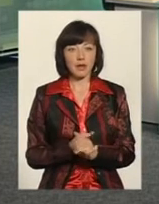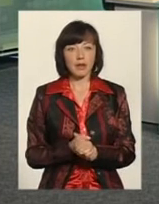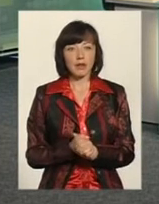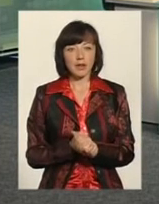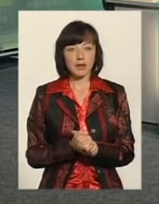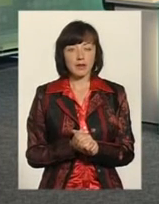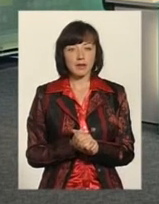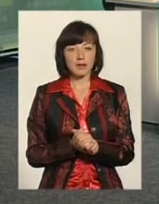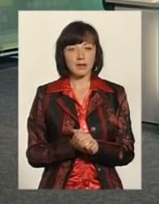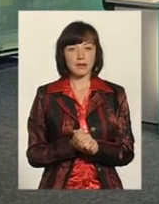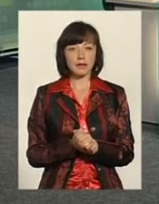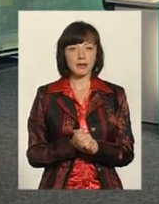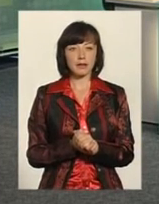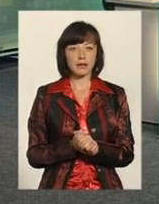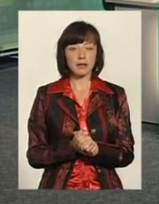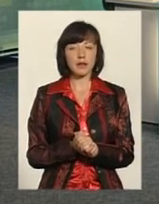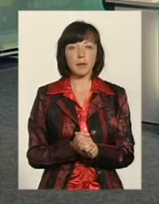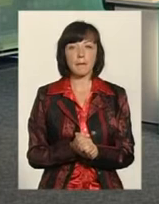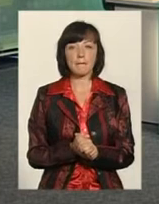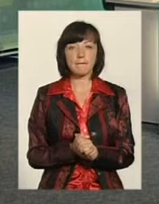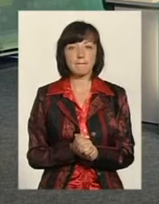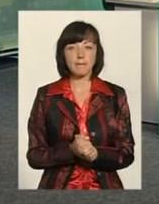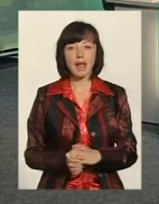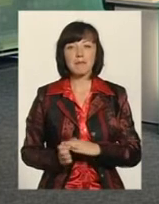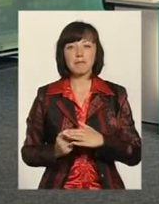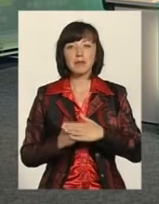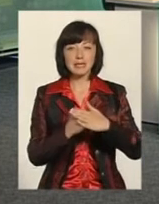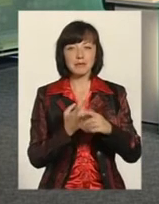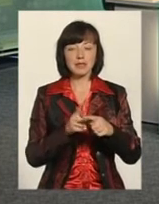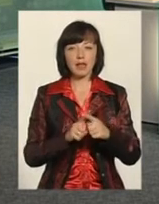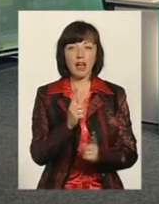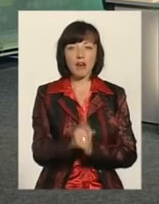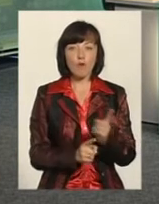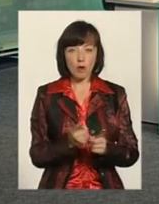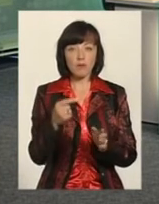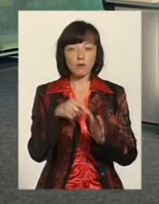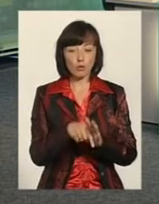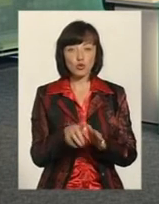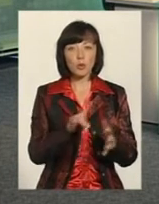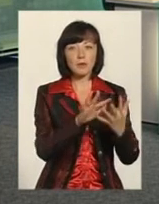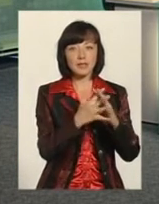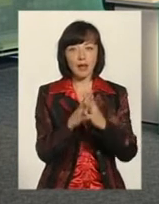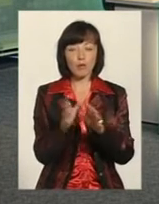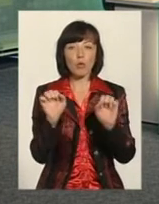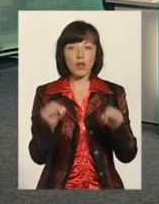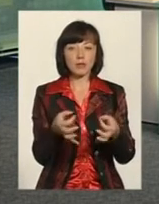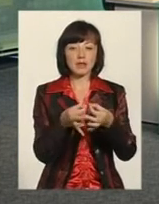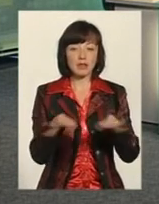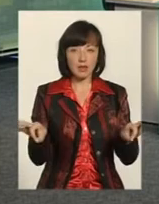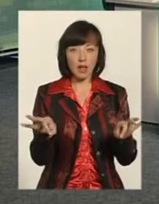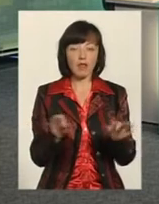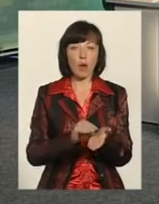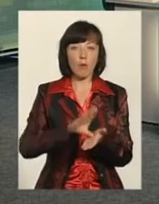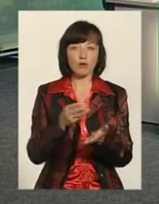принцип цієї реформи в тому полягає, щоб громади були спроможні незалежні, щоб вони могли наповнювати свої